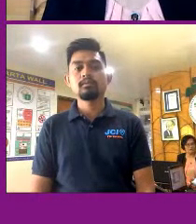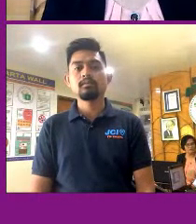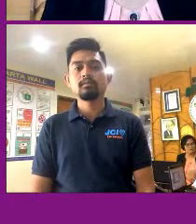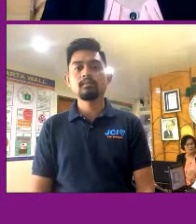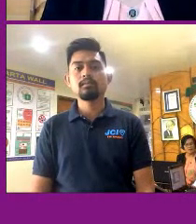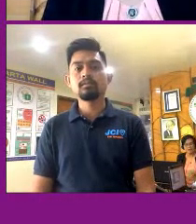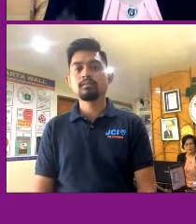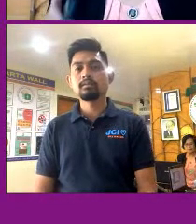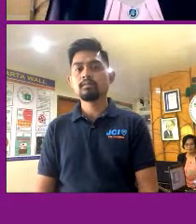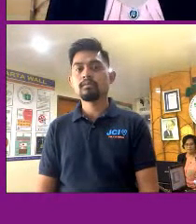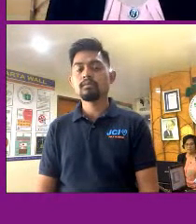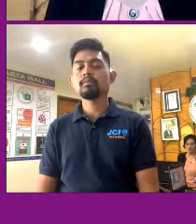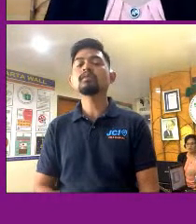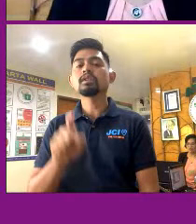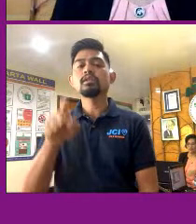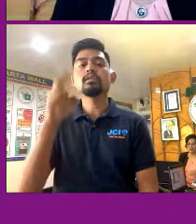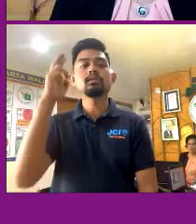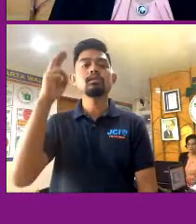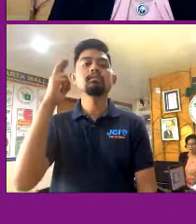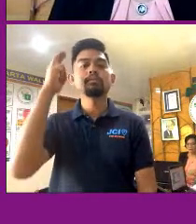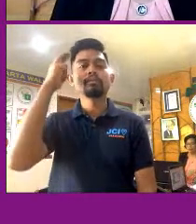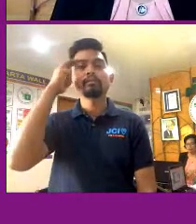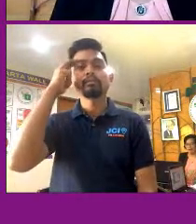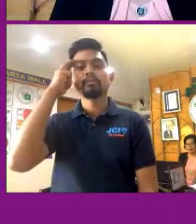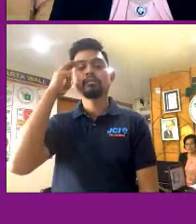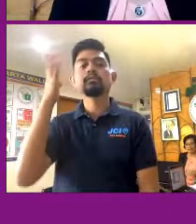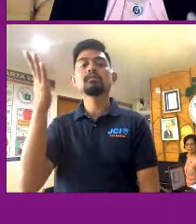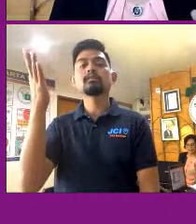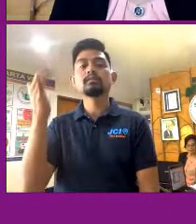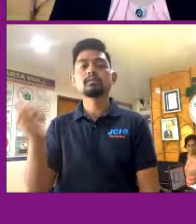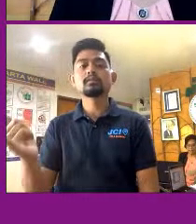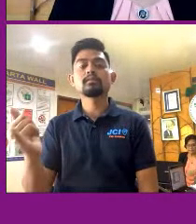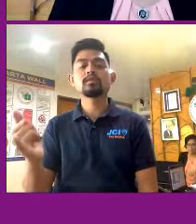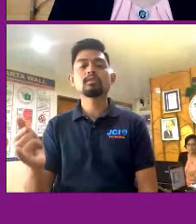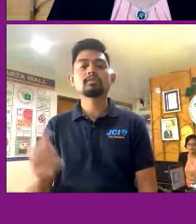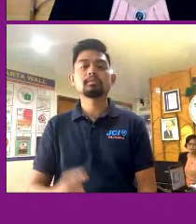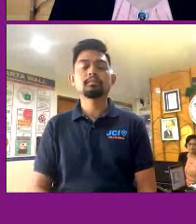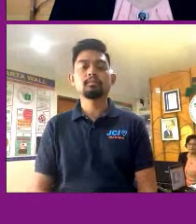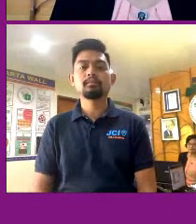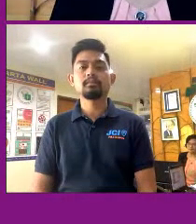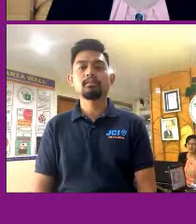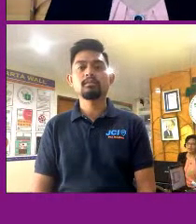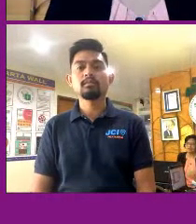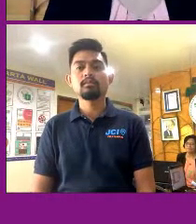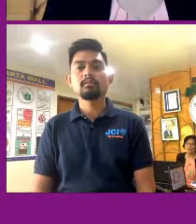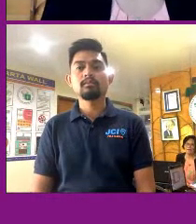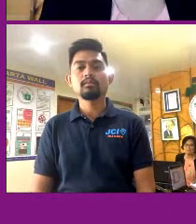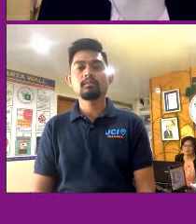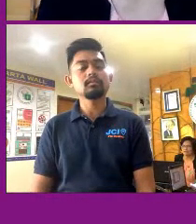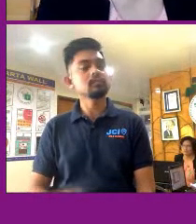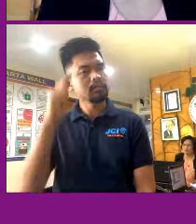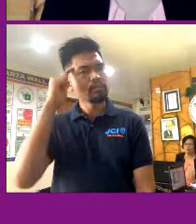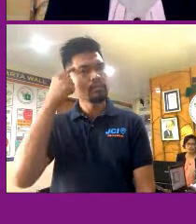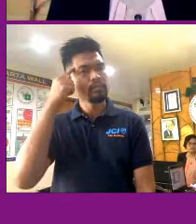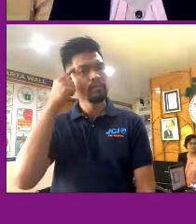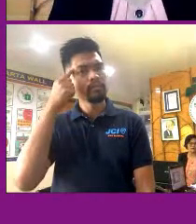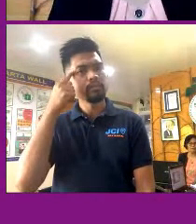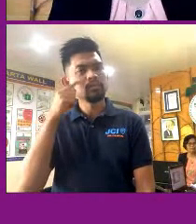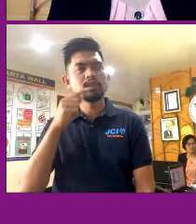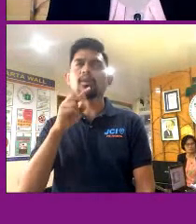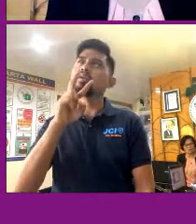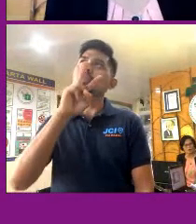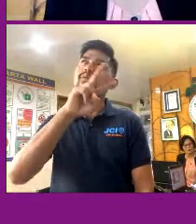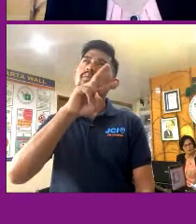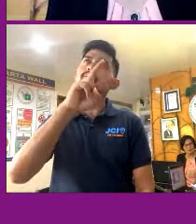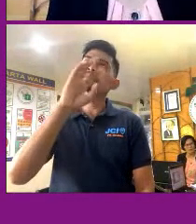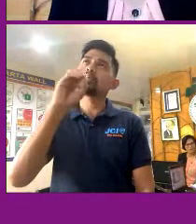have the province. It is the reason kung bakit talaga dapat. Kasi iisipin natin